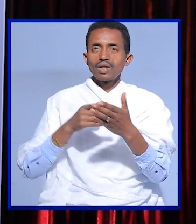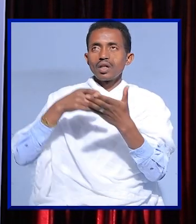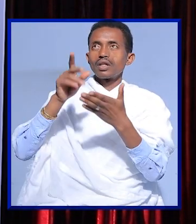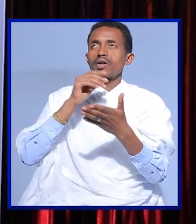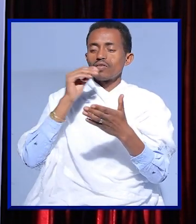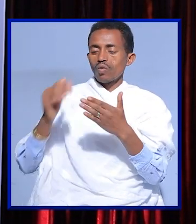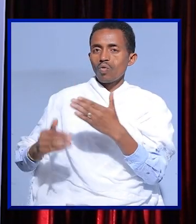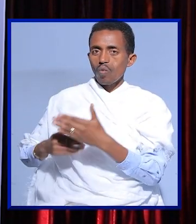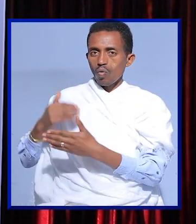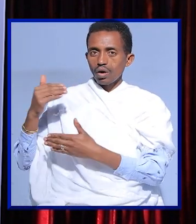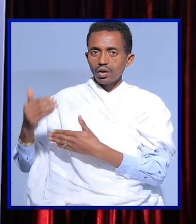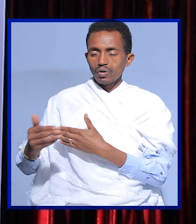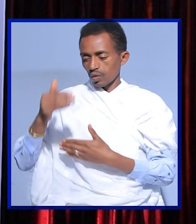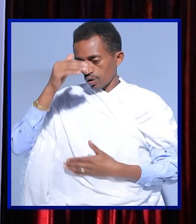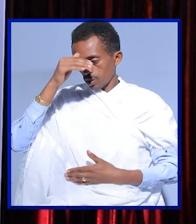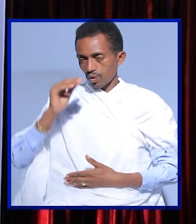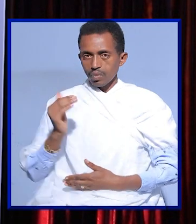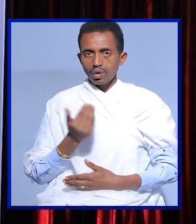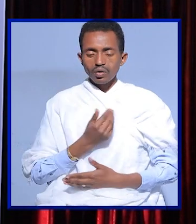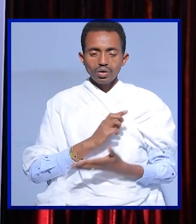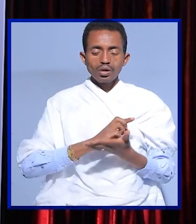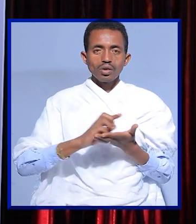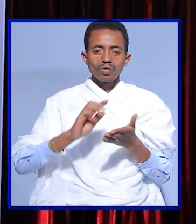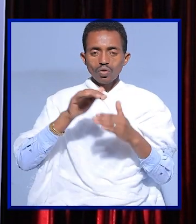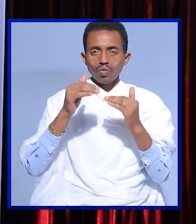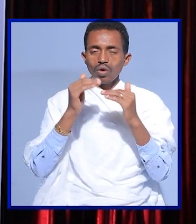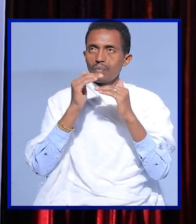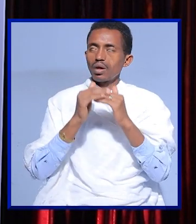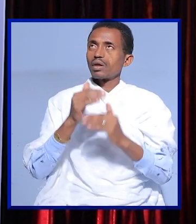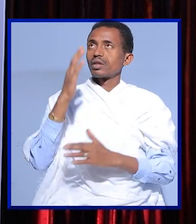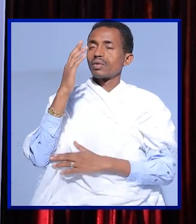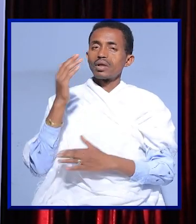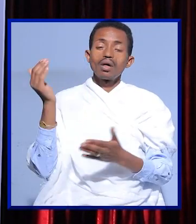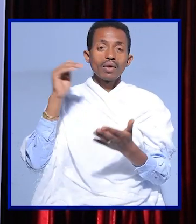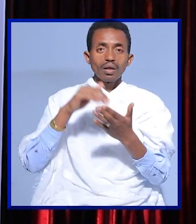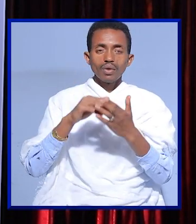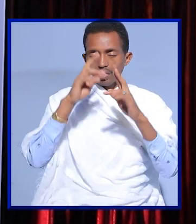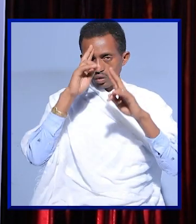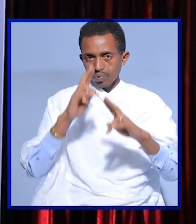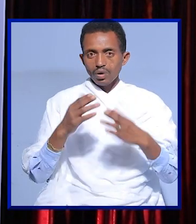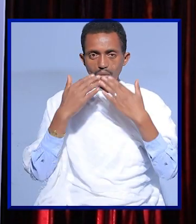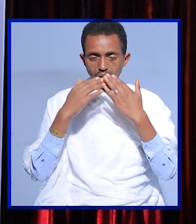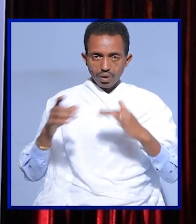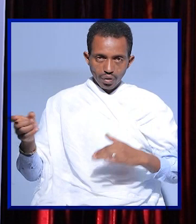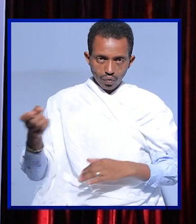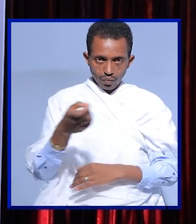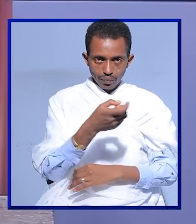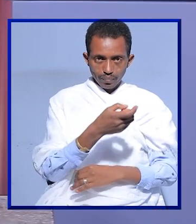ስለማይከፈለው ውለታው የአባቶቻችን የቅዱሳን አምላክ እግዚአብሔር ስሙ በድጋሚ ከበረና የተመሰገነ